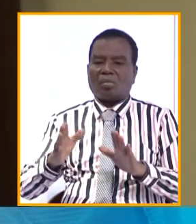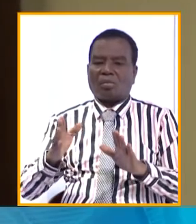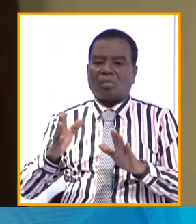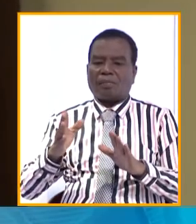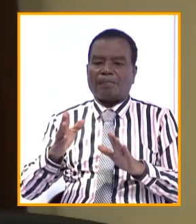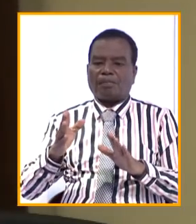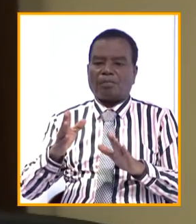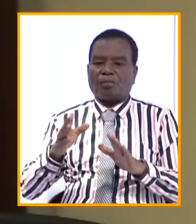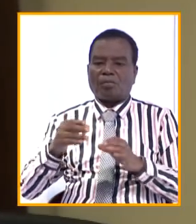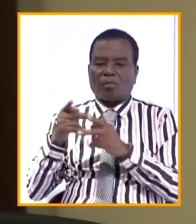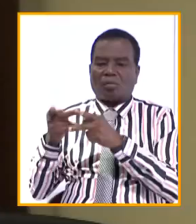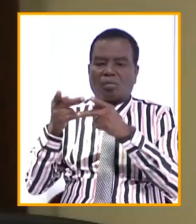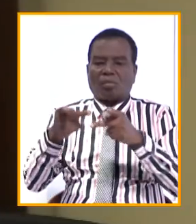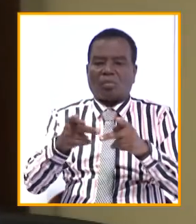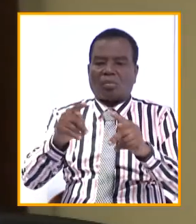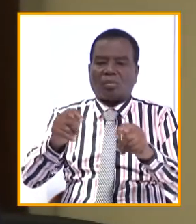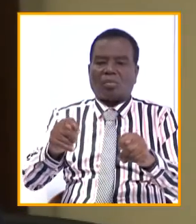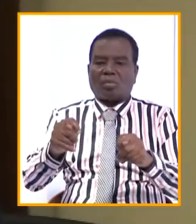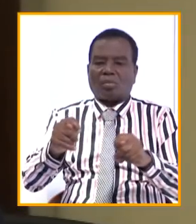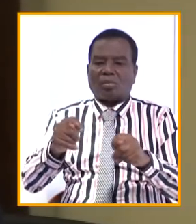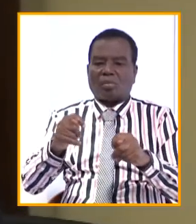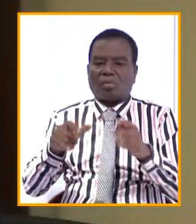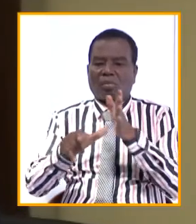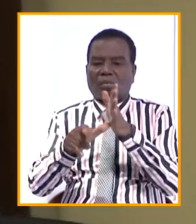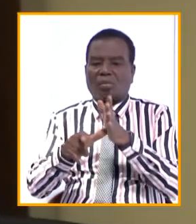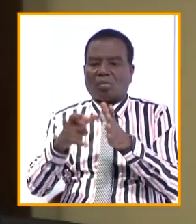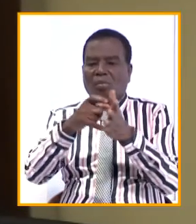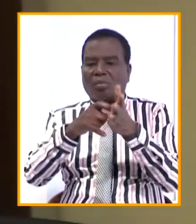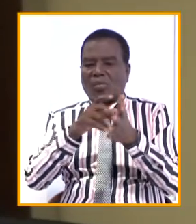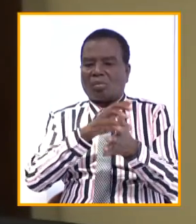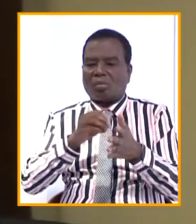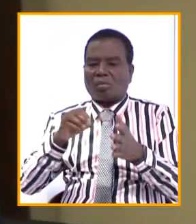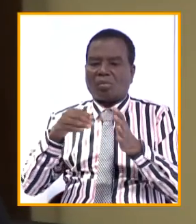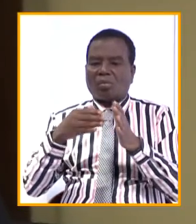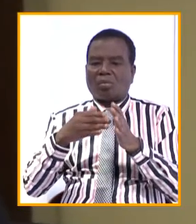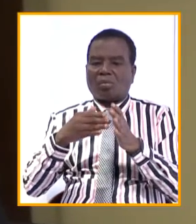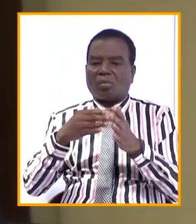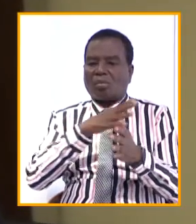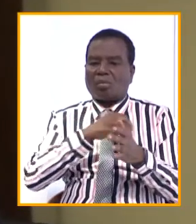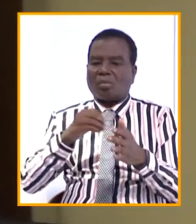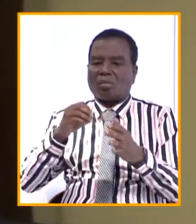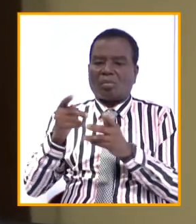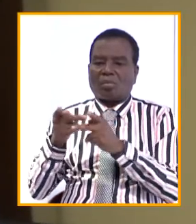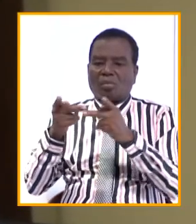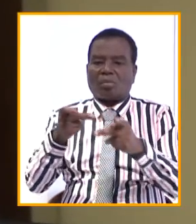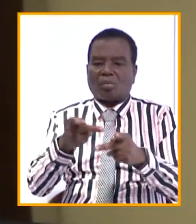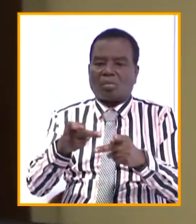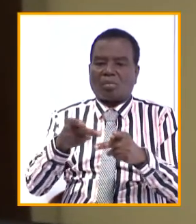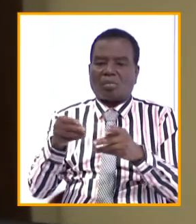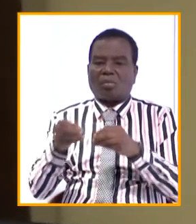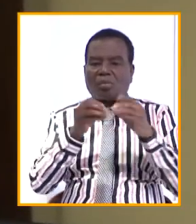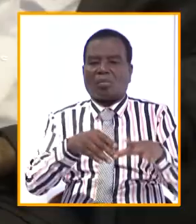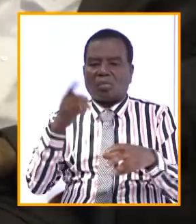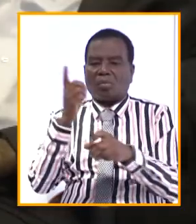manière ? En proposant une offre d'assurance crédit, donc assurance contre les impayés, et en proposant également la mise à